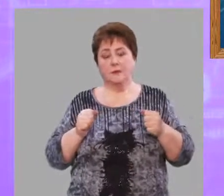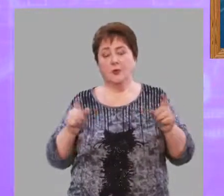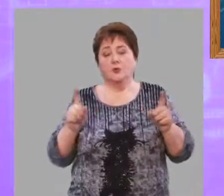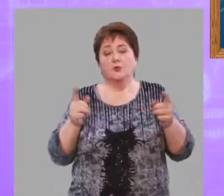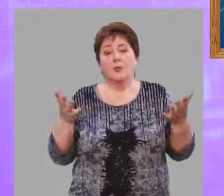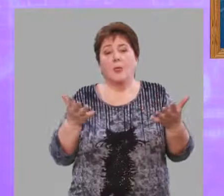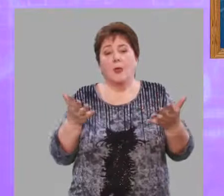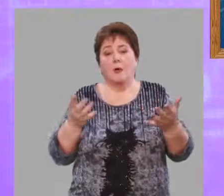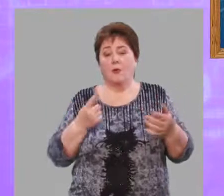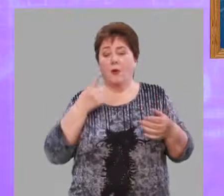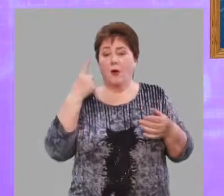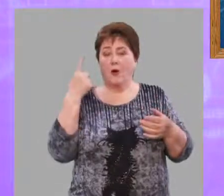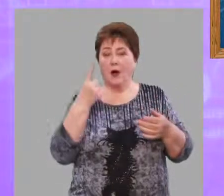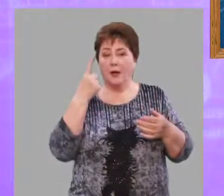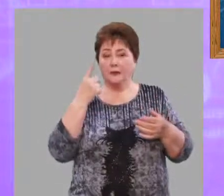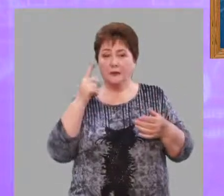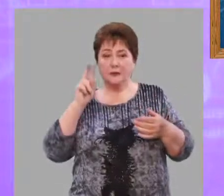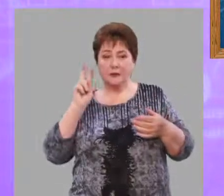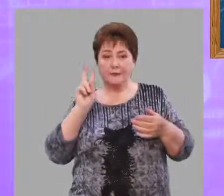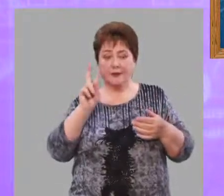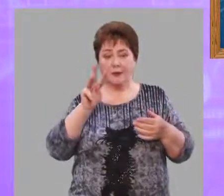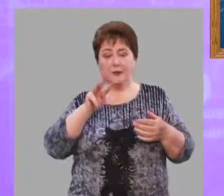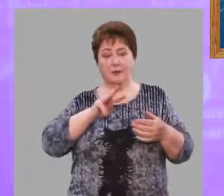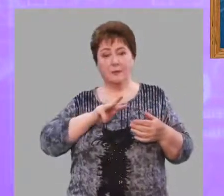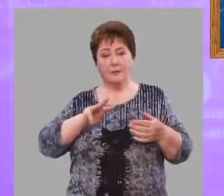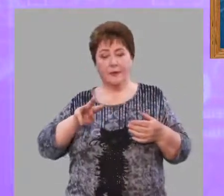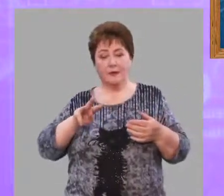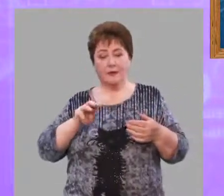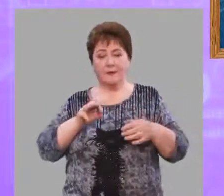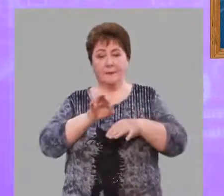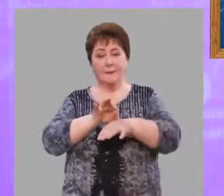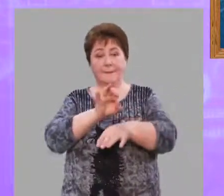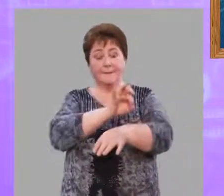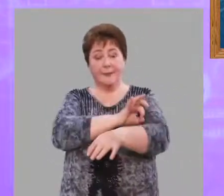Что такое 1 квадратный метр?